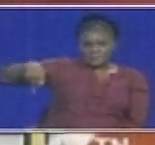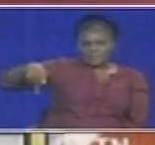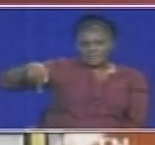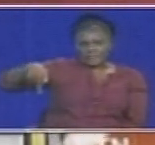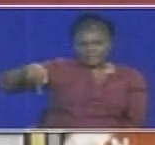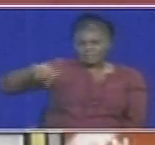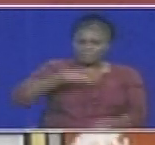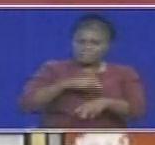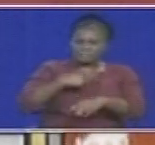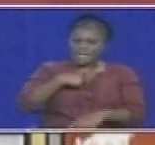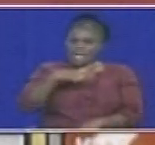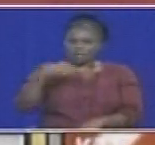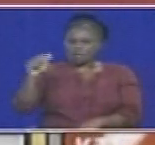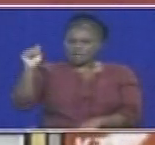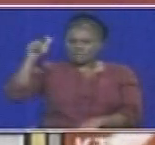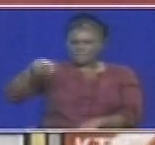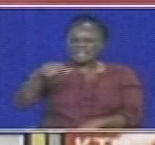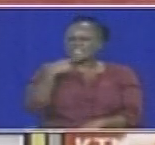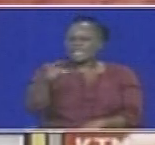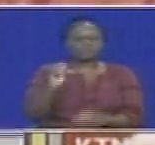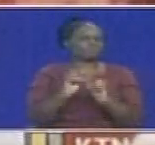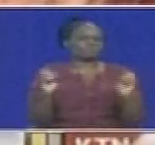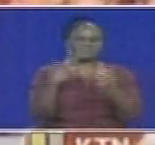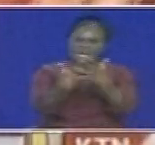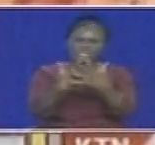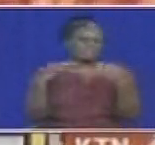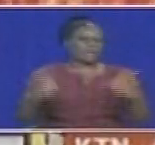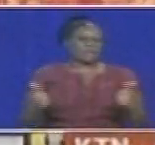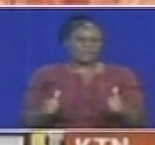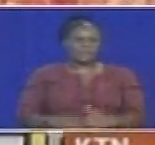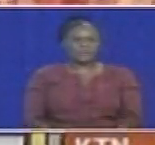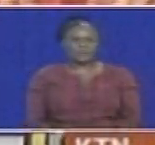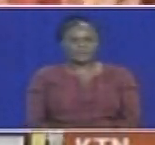Kwenda kwa AP nao polisi wasema hakuna watu kama hawa walishika.